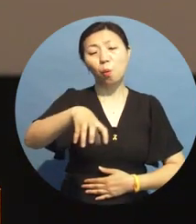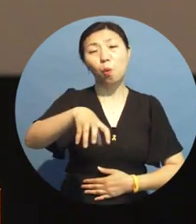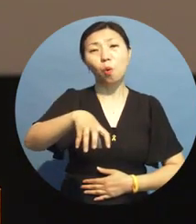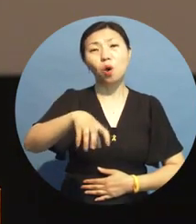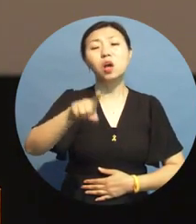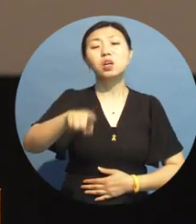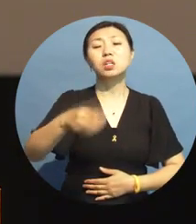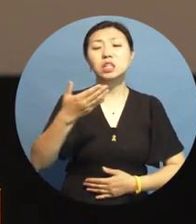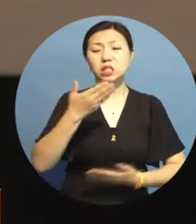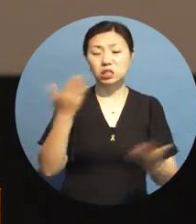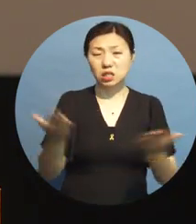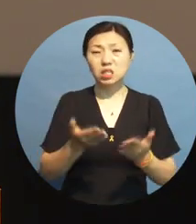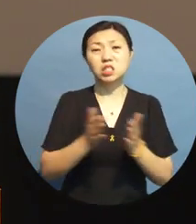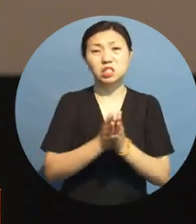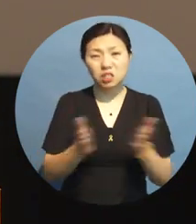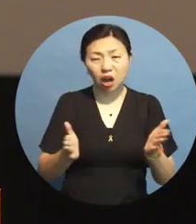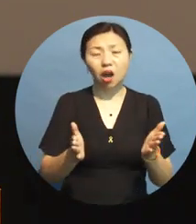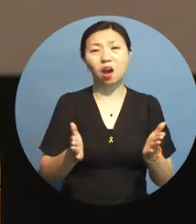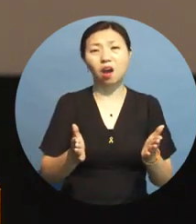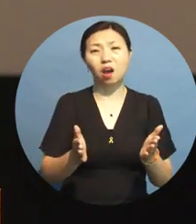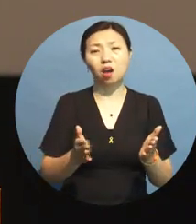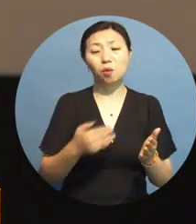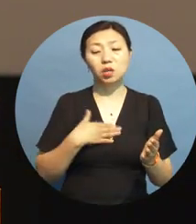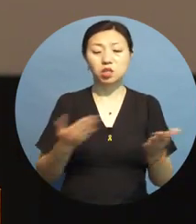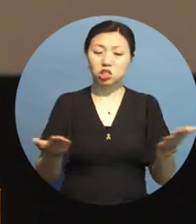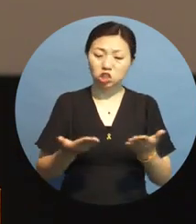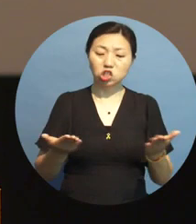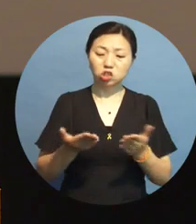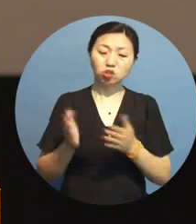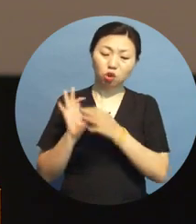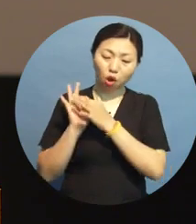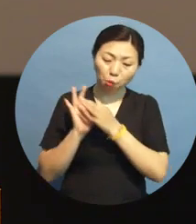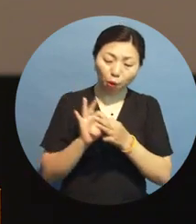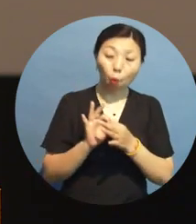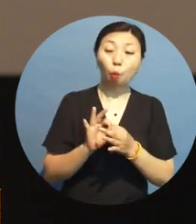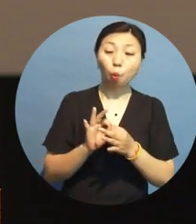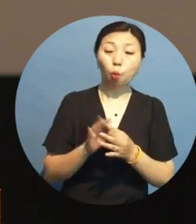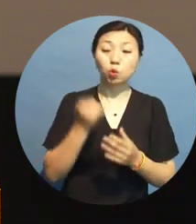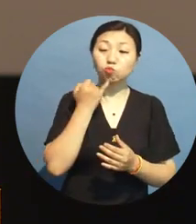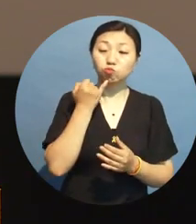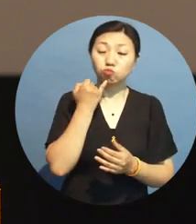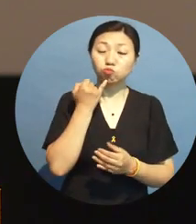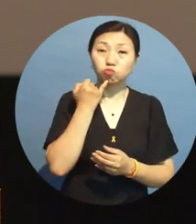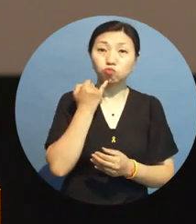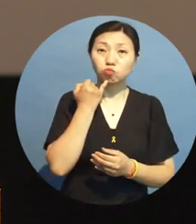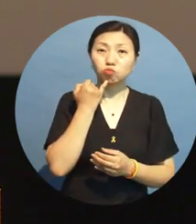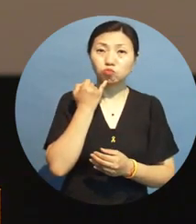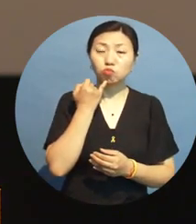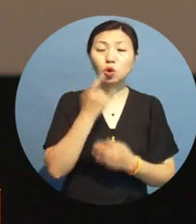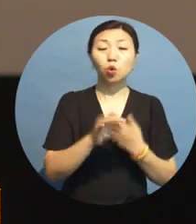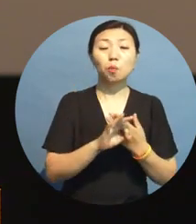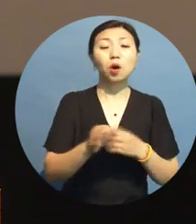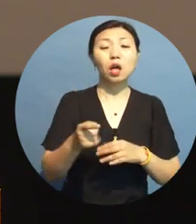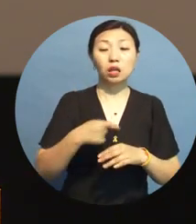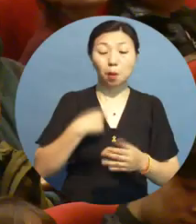시작하면 된다. 일을 하다가 보면 아, 내가 이게 적성에 맞네 이런 게 생겨요. 그럼 그때 가서 옮기면